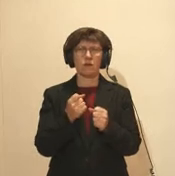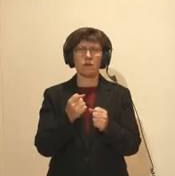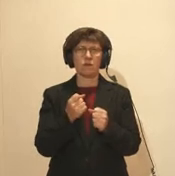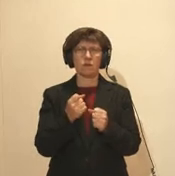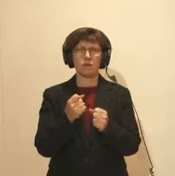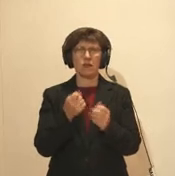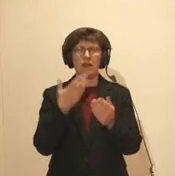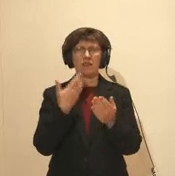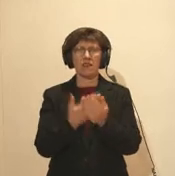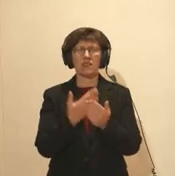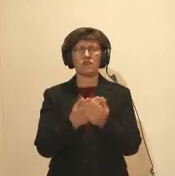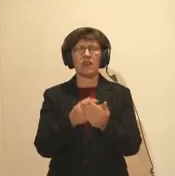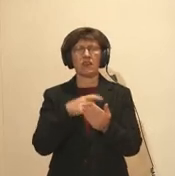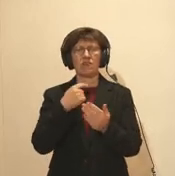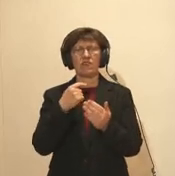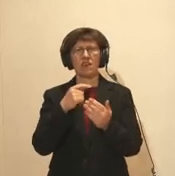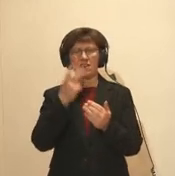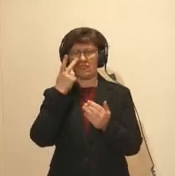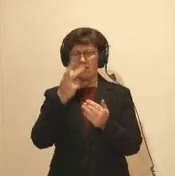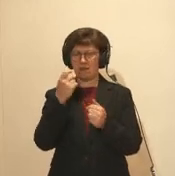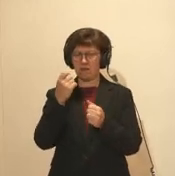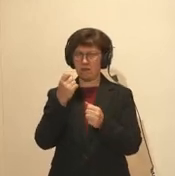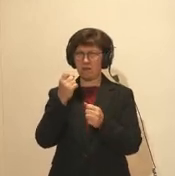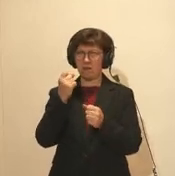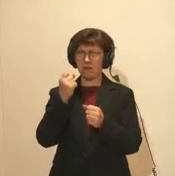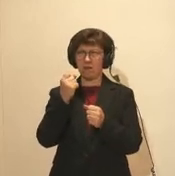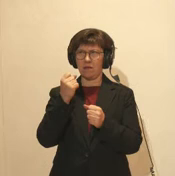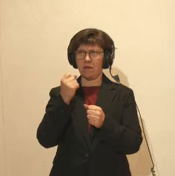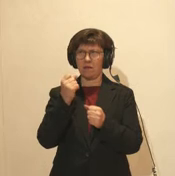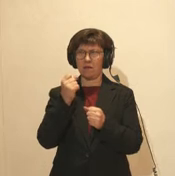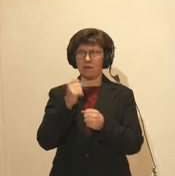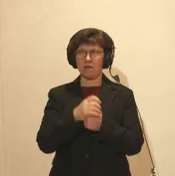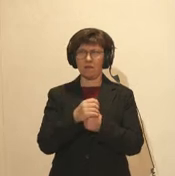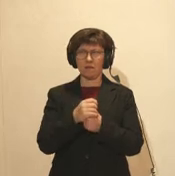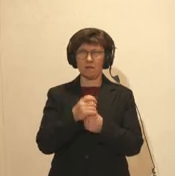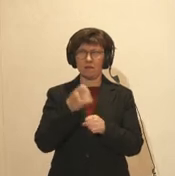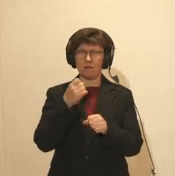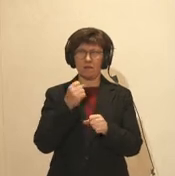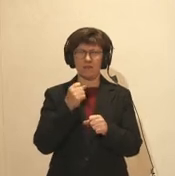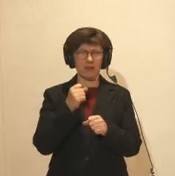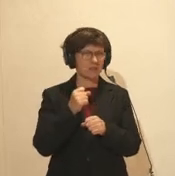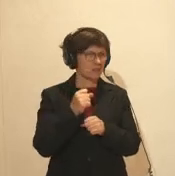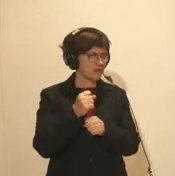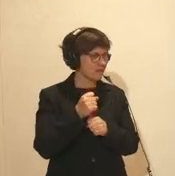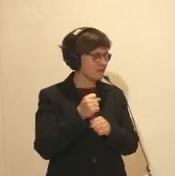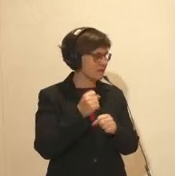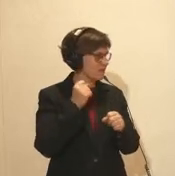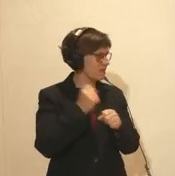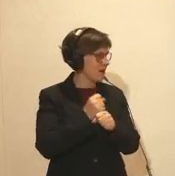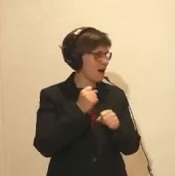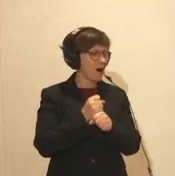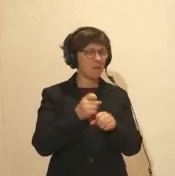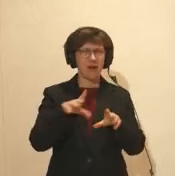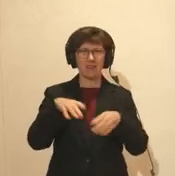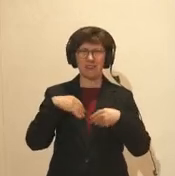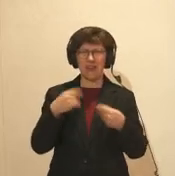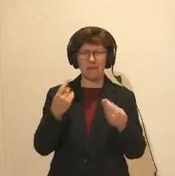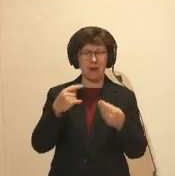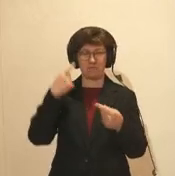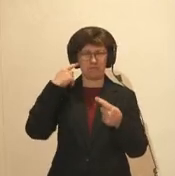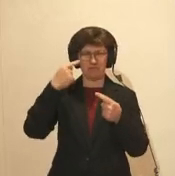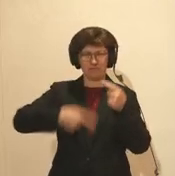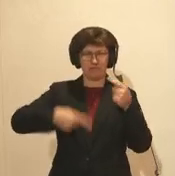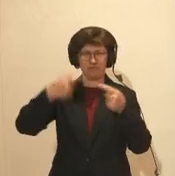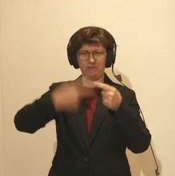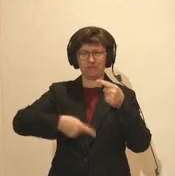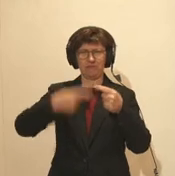höher als erlöse über vier tatsächlich